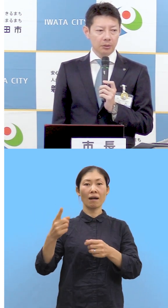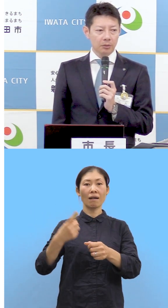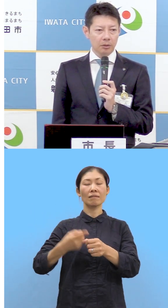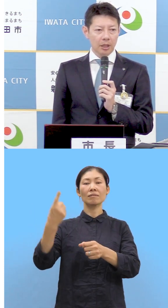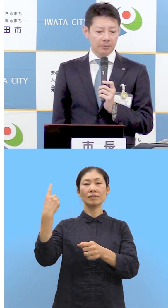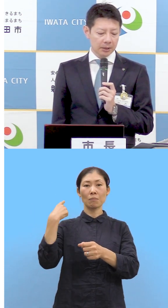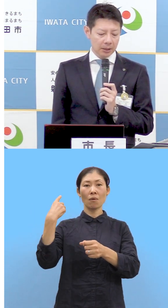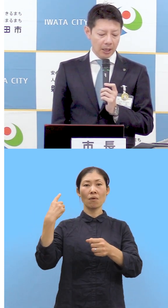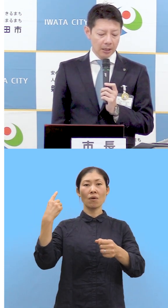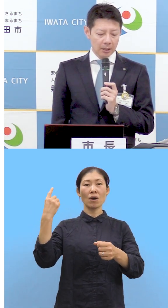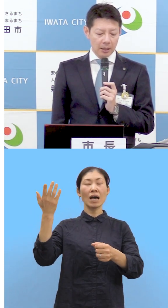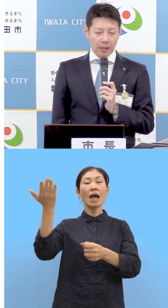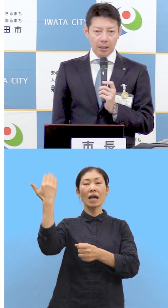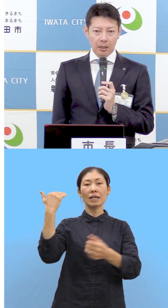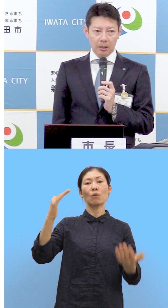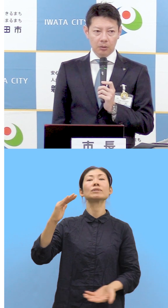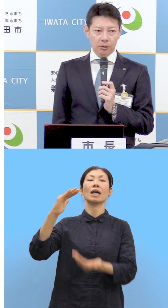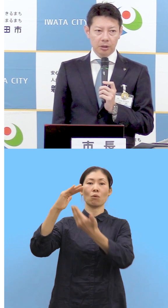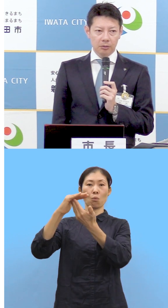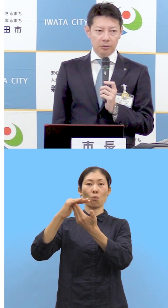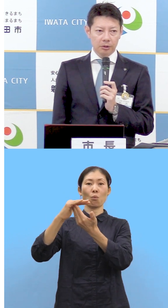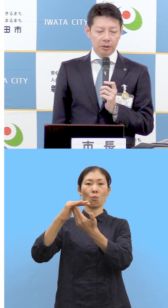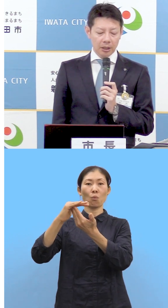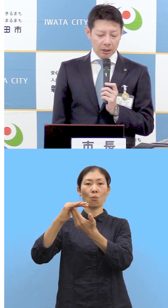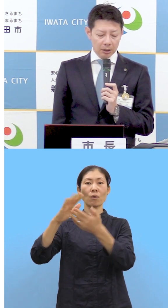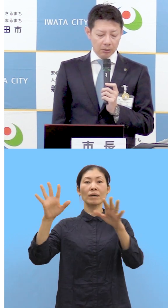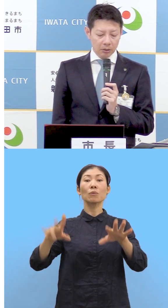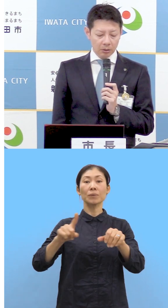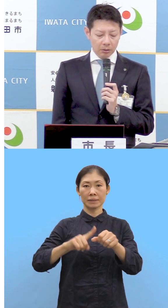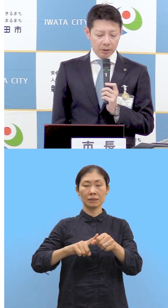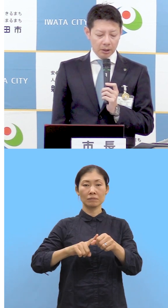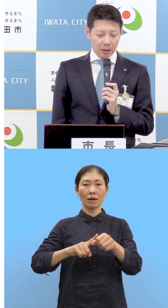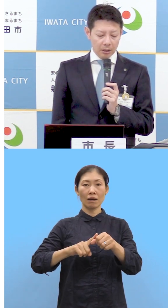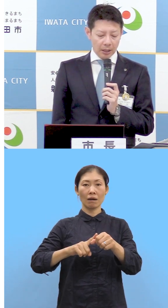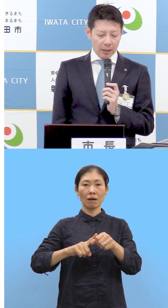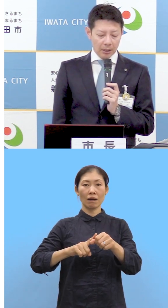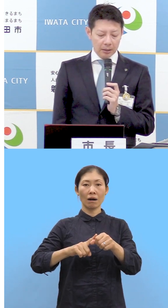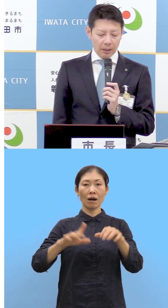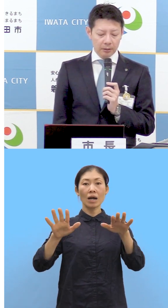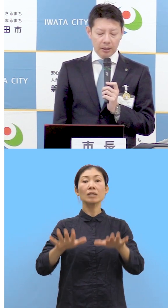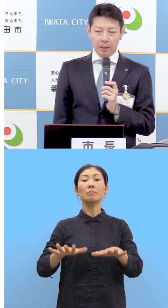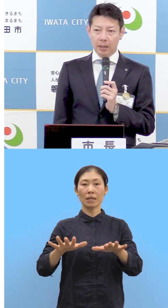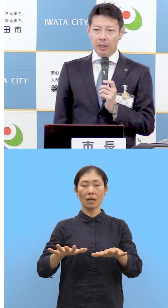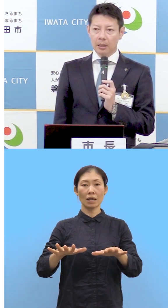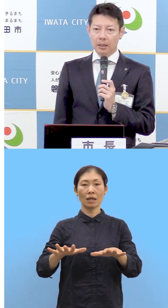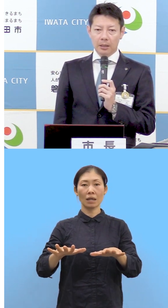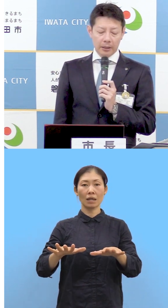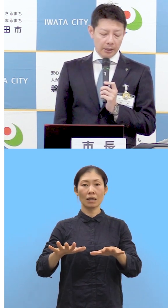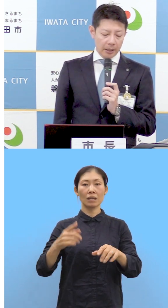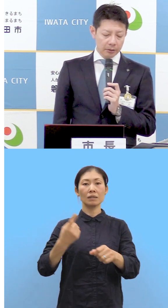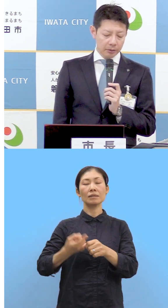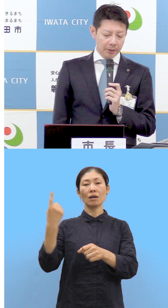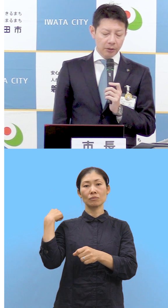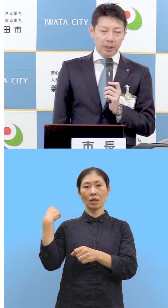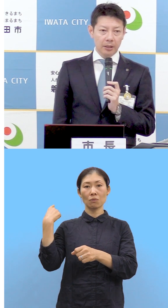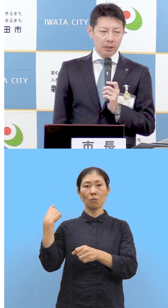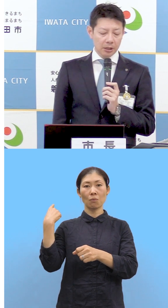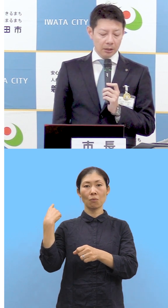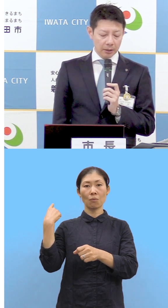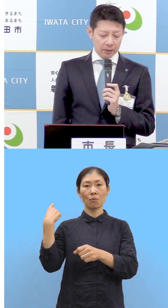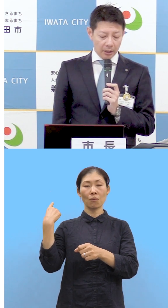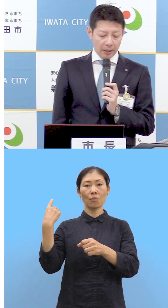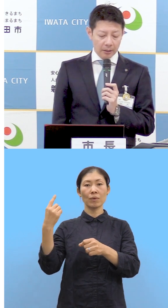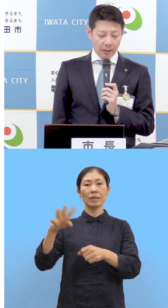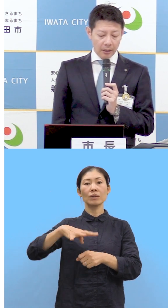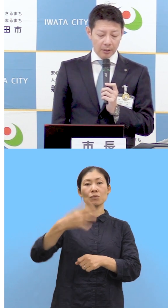新したということでありますが、今年すでにこの時点で昨年から約400件